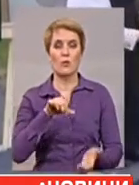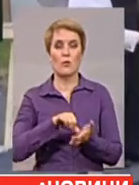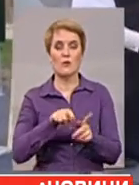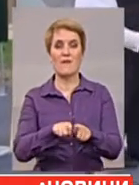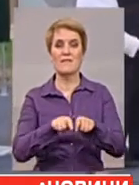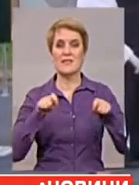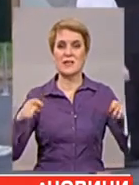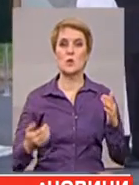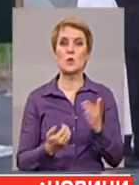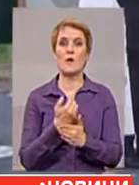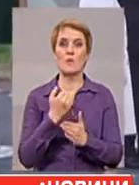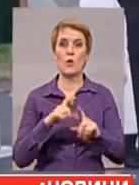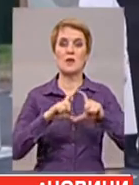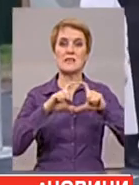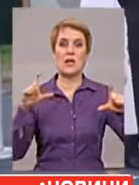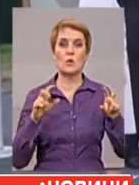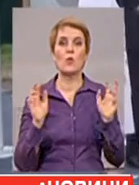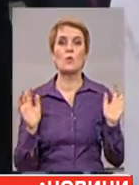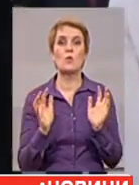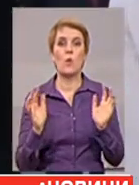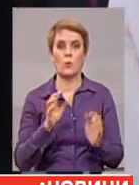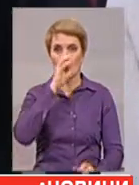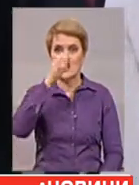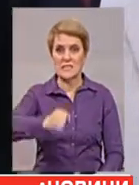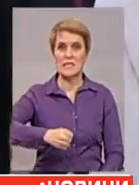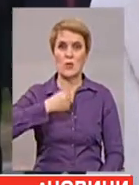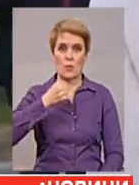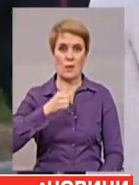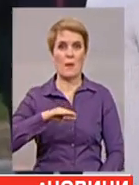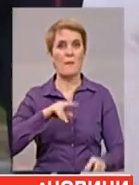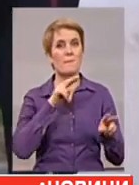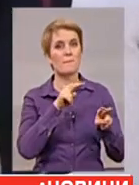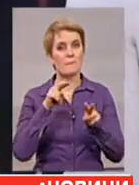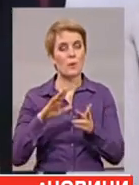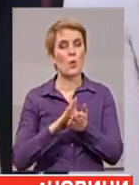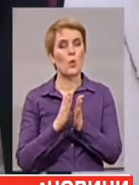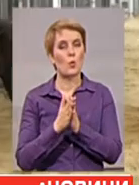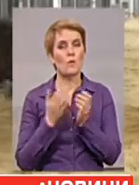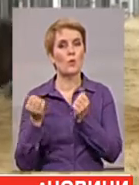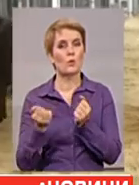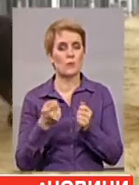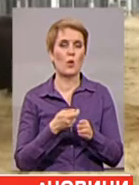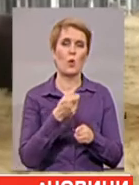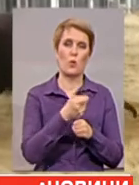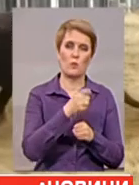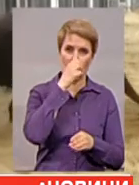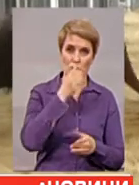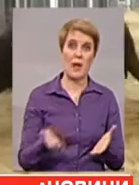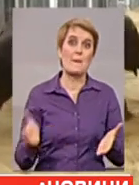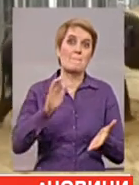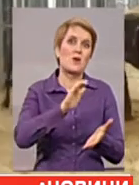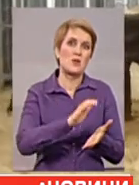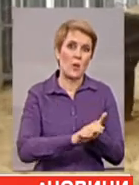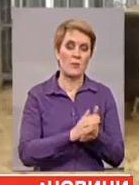відкритті нового центру догляду за слонами. Після церемонії перевірила умови утримання тварин, погодувала слонів і познайомилася